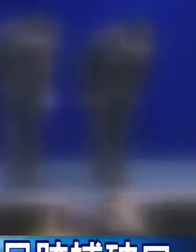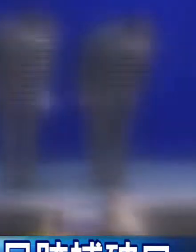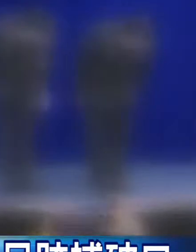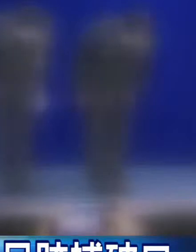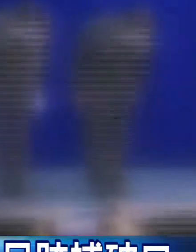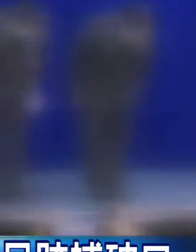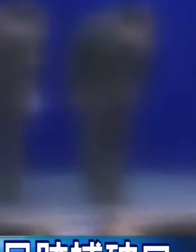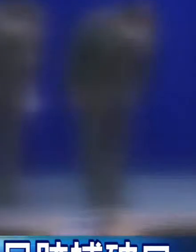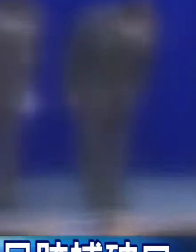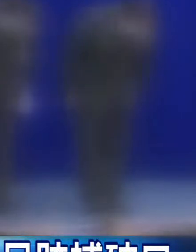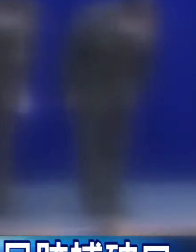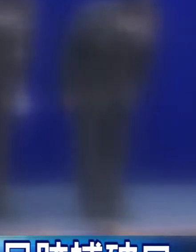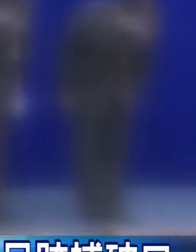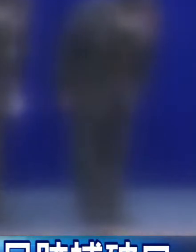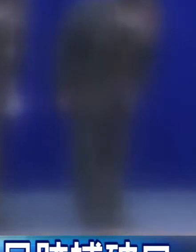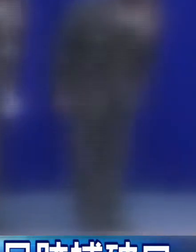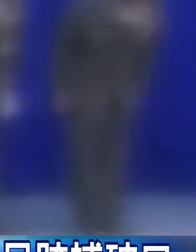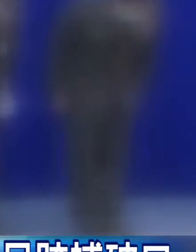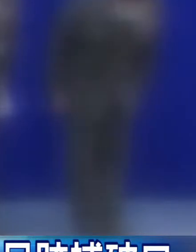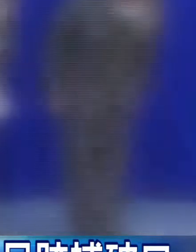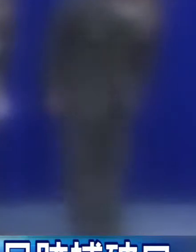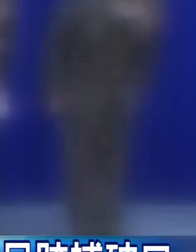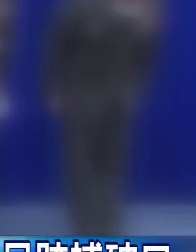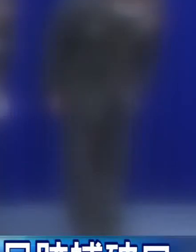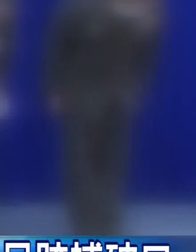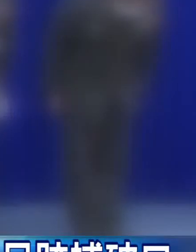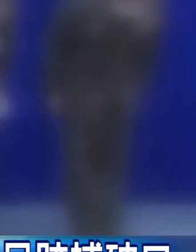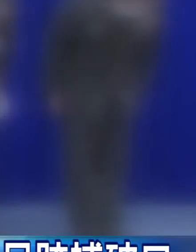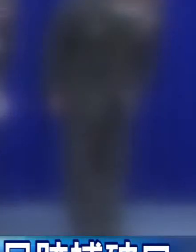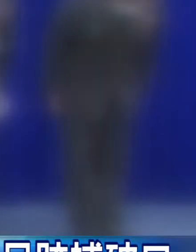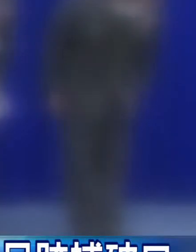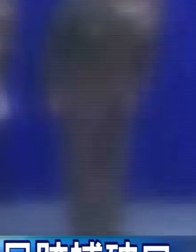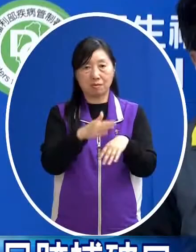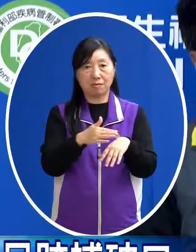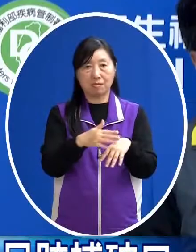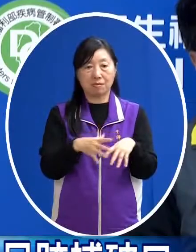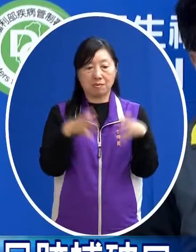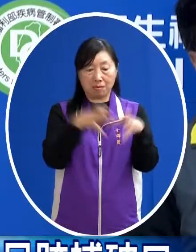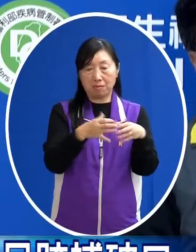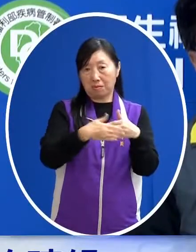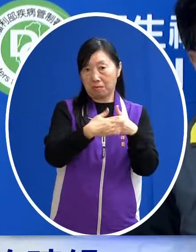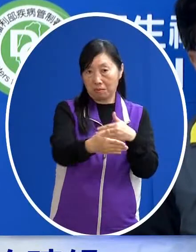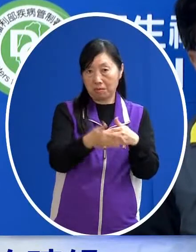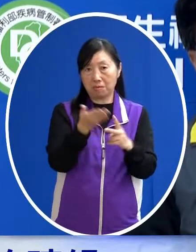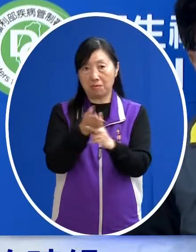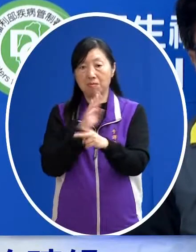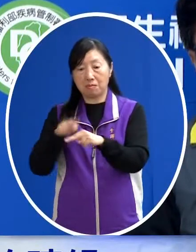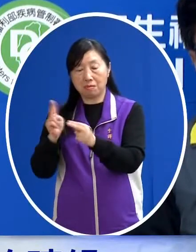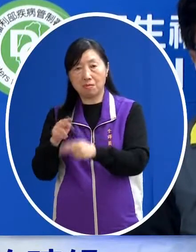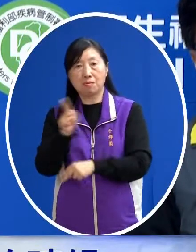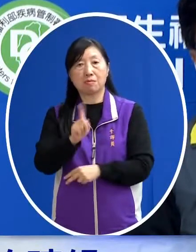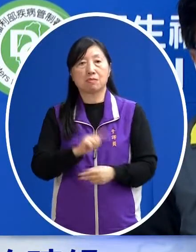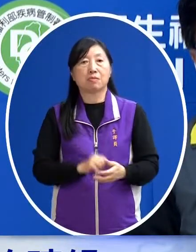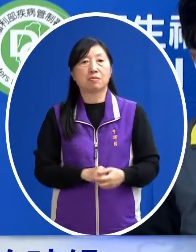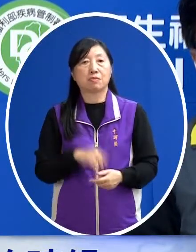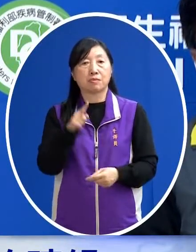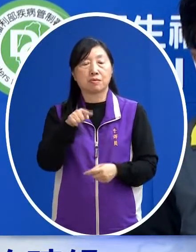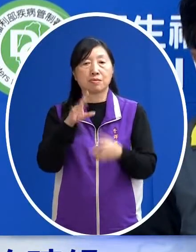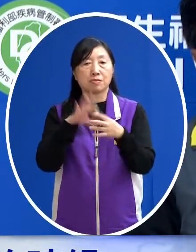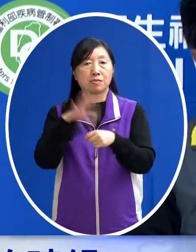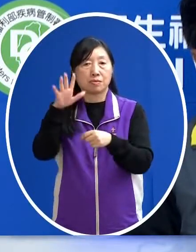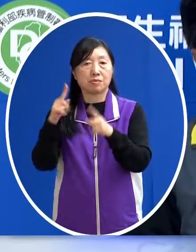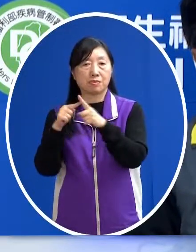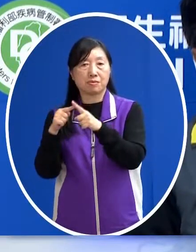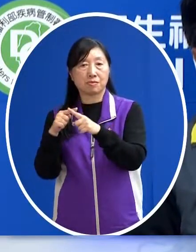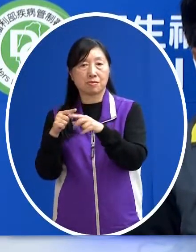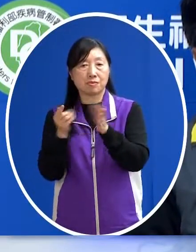没有进行完善检疫，官士兵还有防疫官念规划不足。 军方在上去做这样的一个联检的时